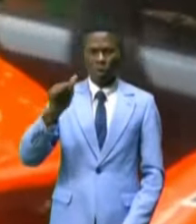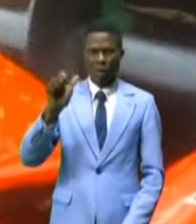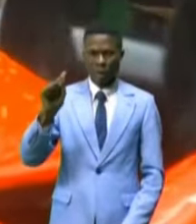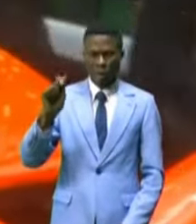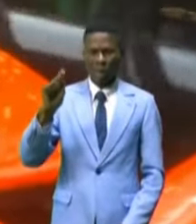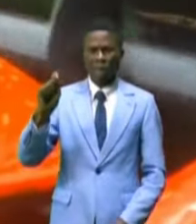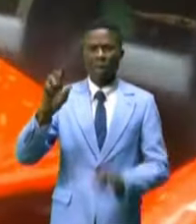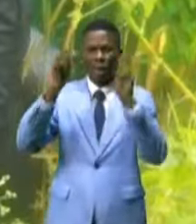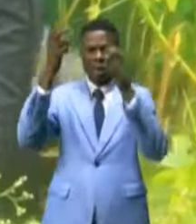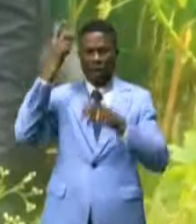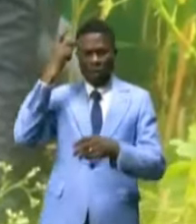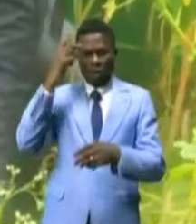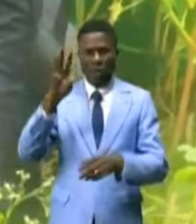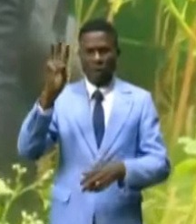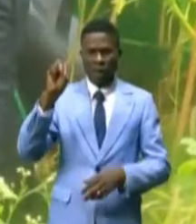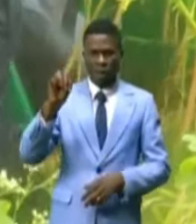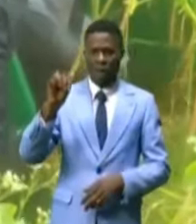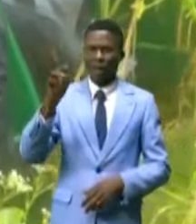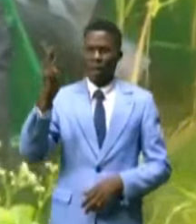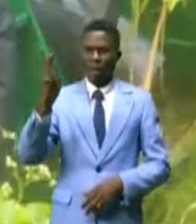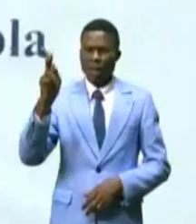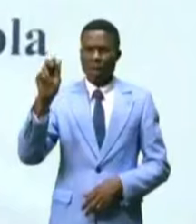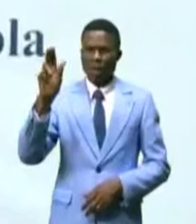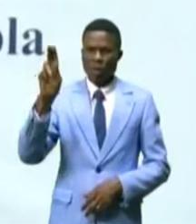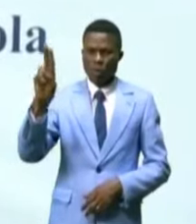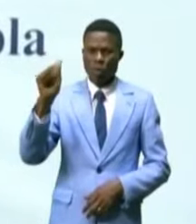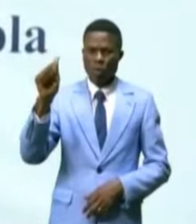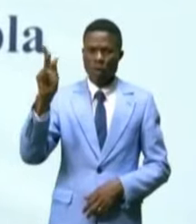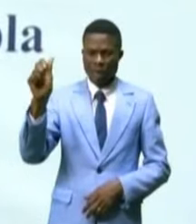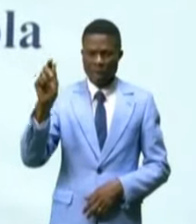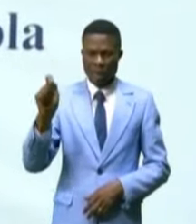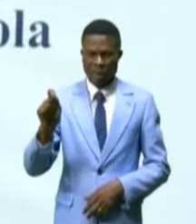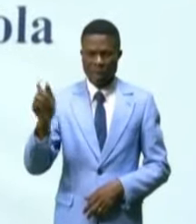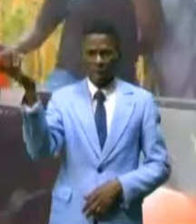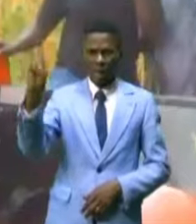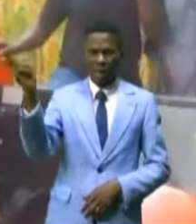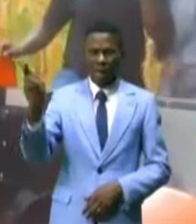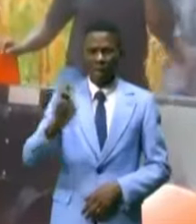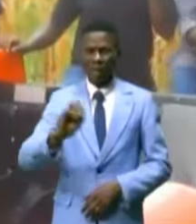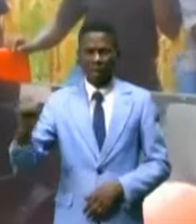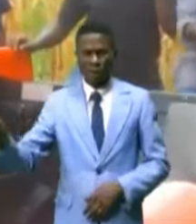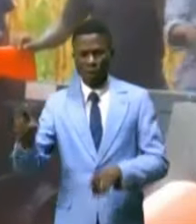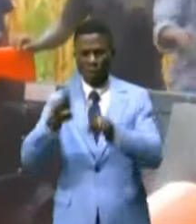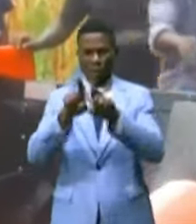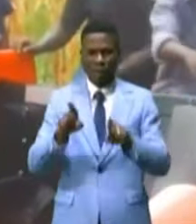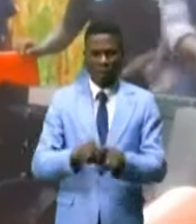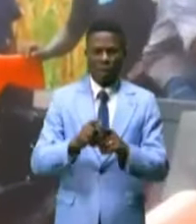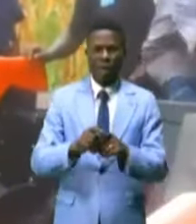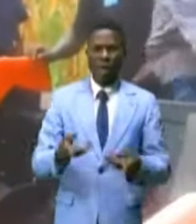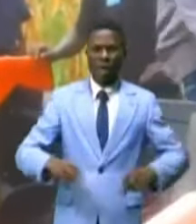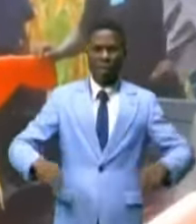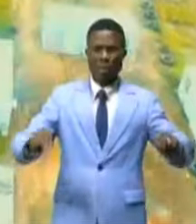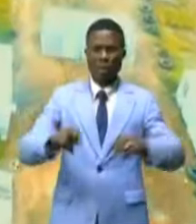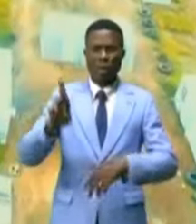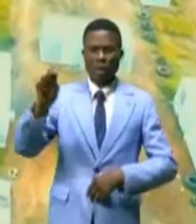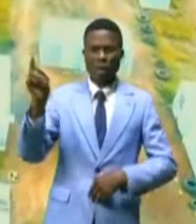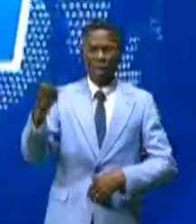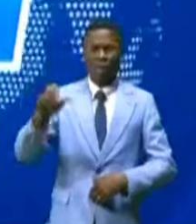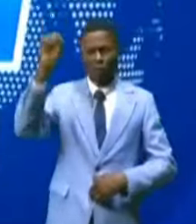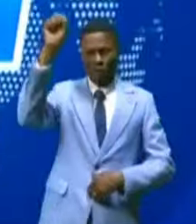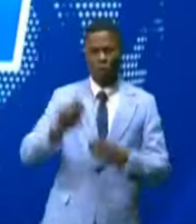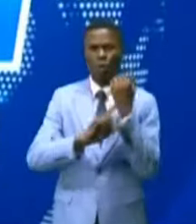Kinshasa, Nkwadi dans le Kasaï oriental, Nkunzi dans le Congo central et Plaine de la Ruzizi dans la province du Sud